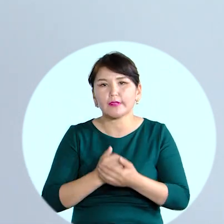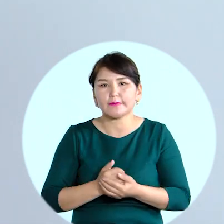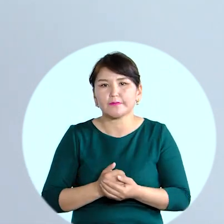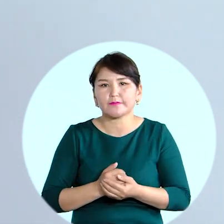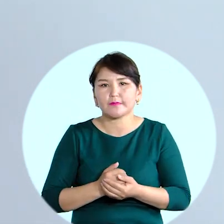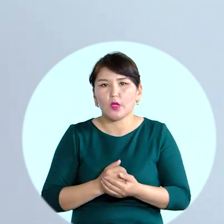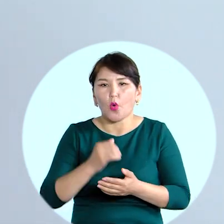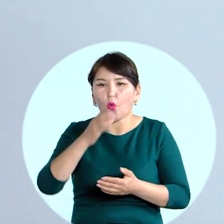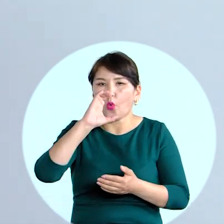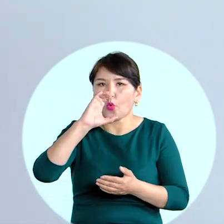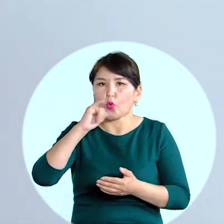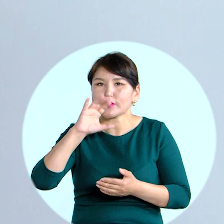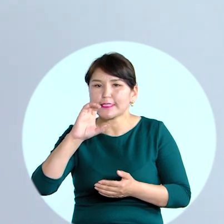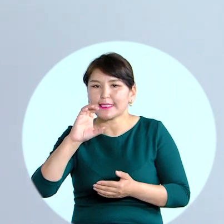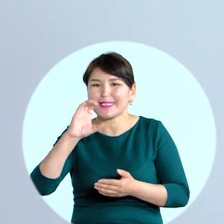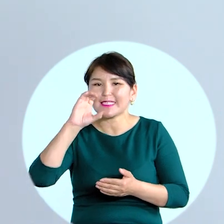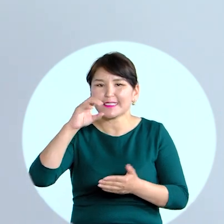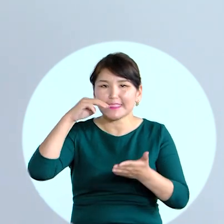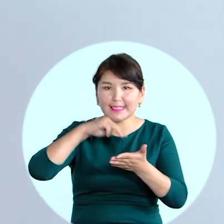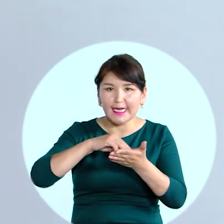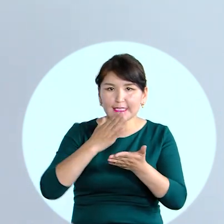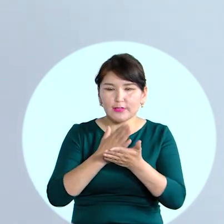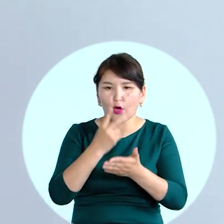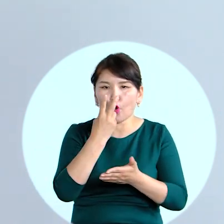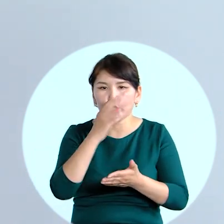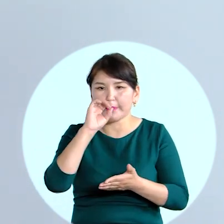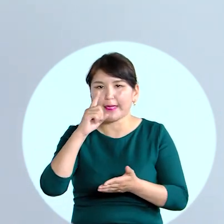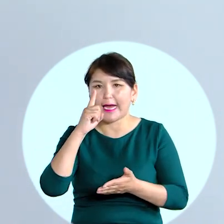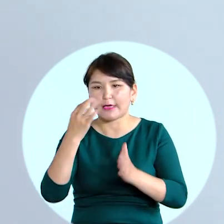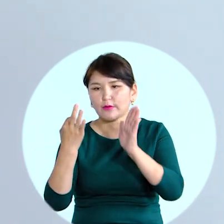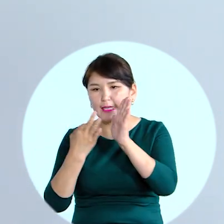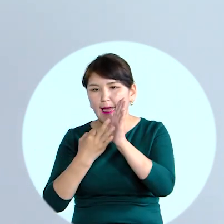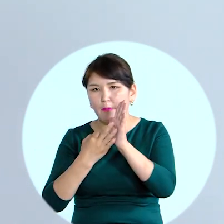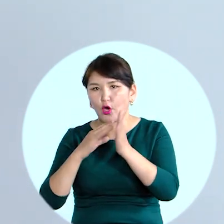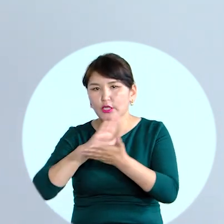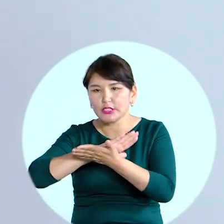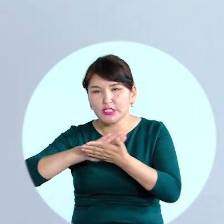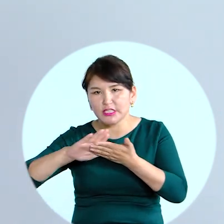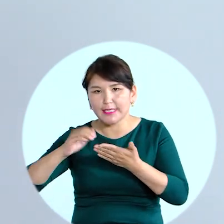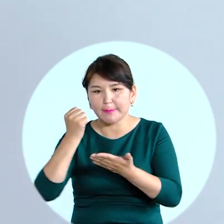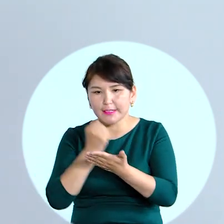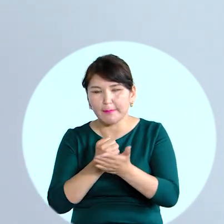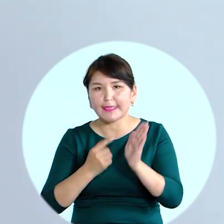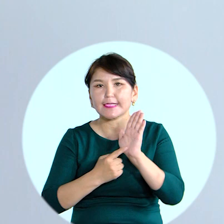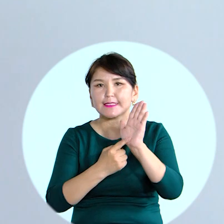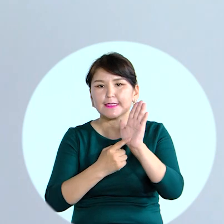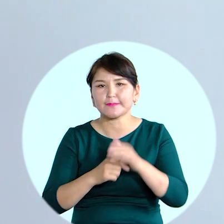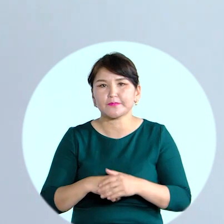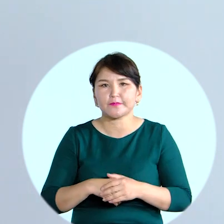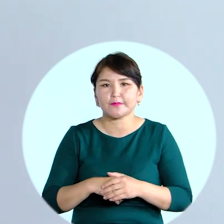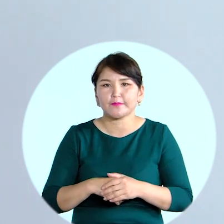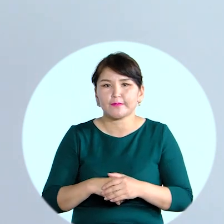нар тэгвэл ямар усыг уул зохистой юм бэ? За, ундны усны шаардлага гэдэг дээр хамгийн гол баримтлагдах бичиг баримт